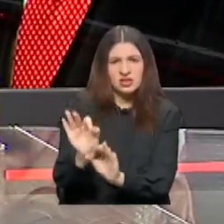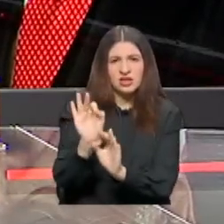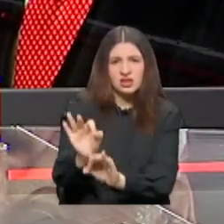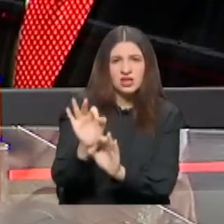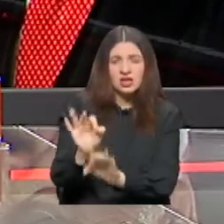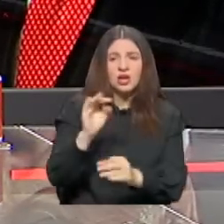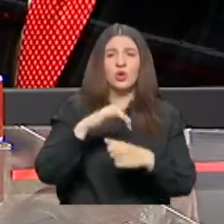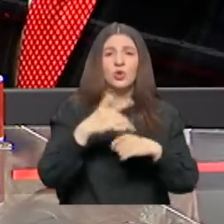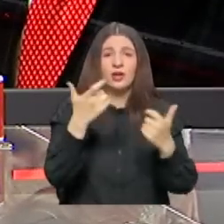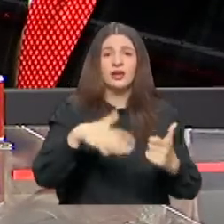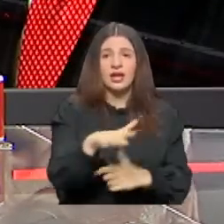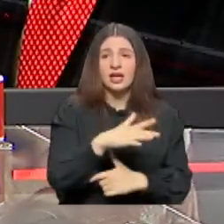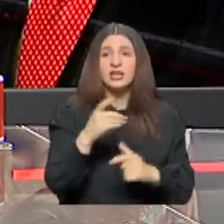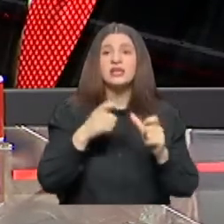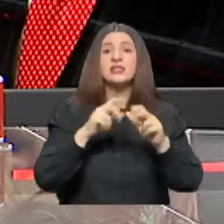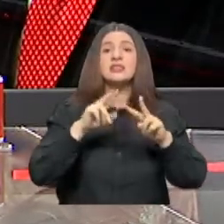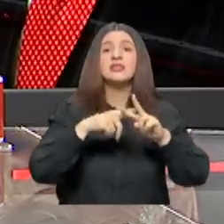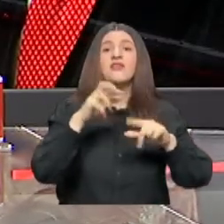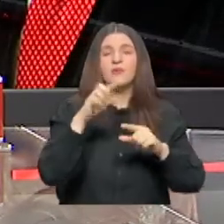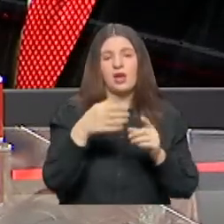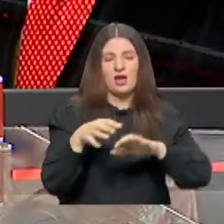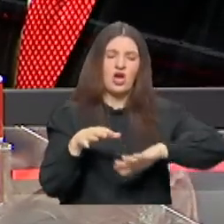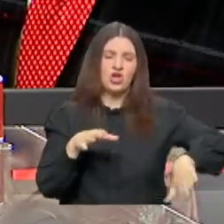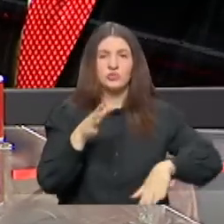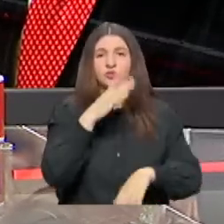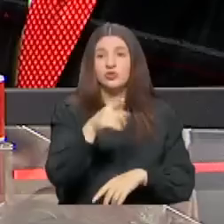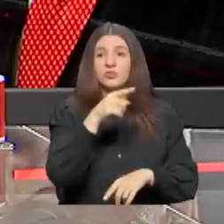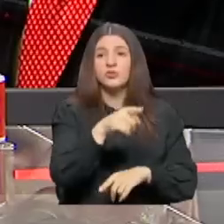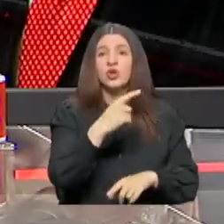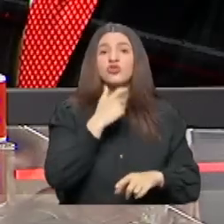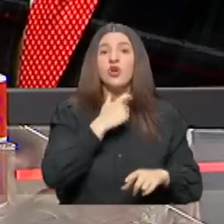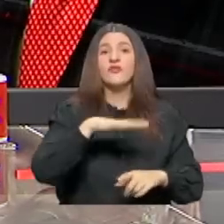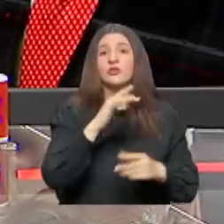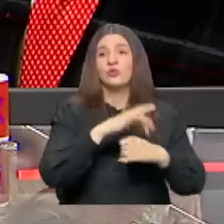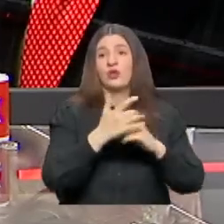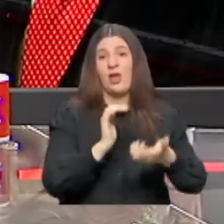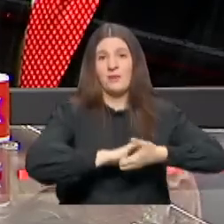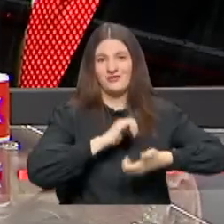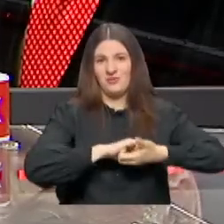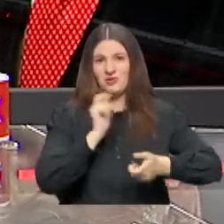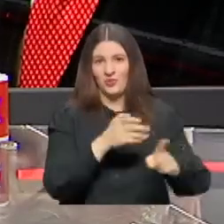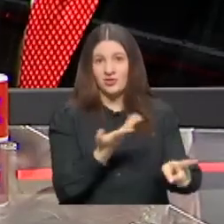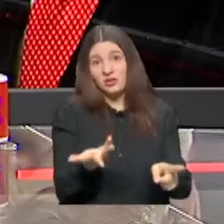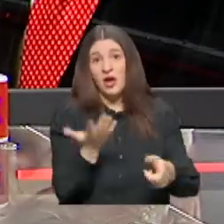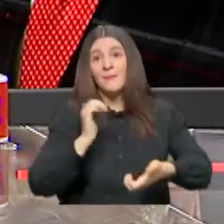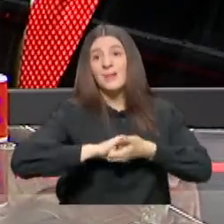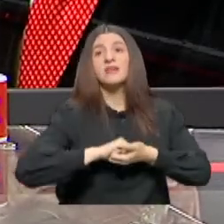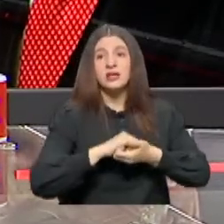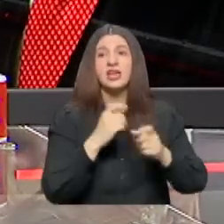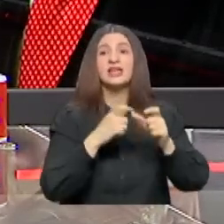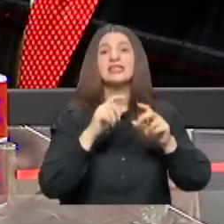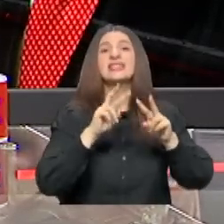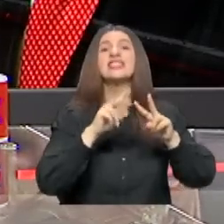Ve ülkenin swap hariç, biliyorsunuz bu körfez ülkeleriyle falan barışıyoruz ya, çünkü barışmak